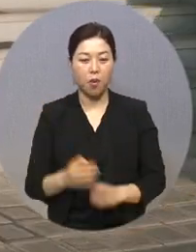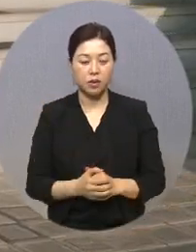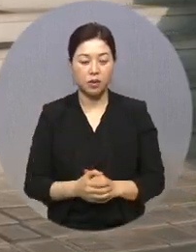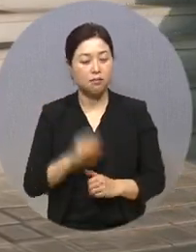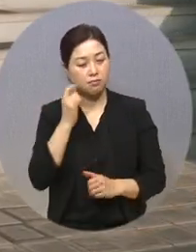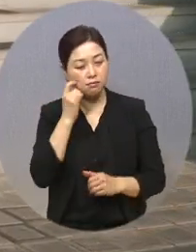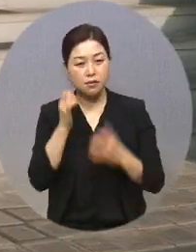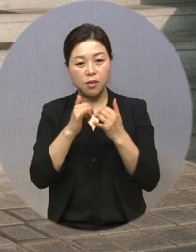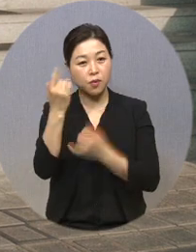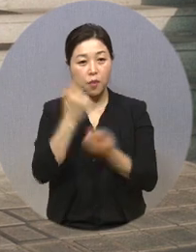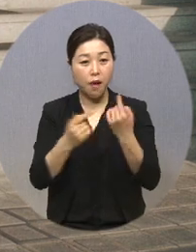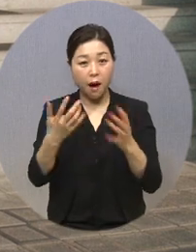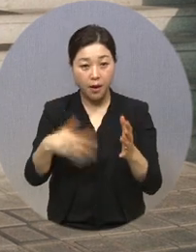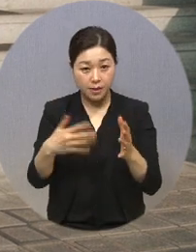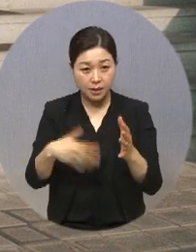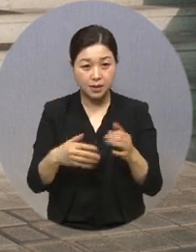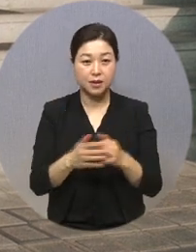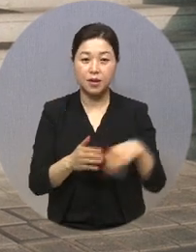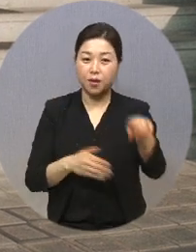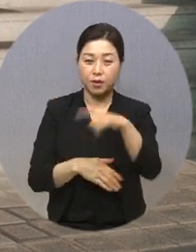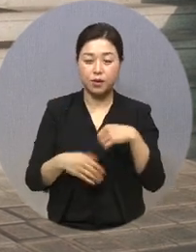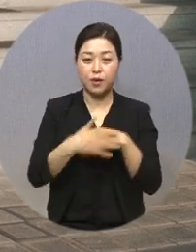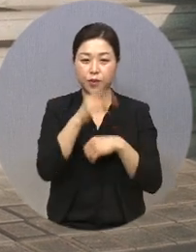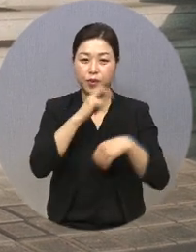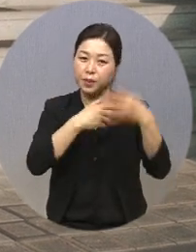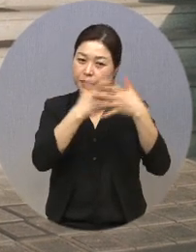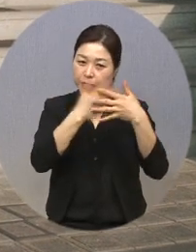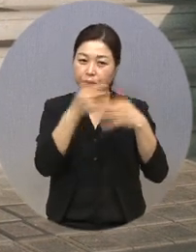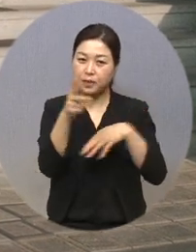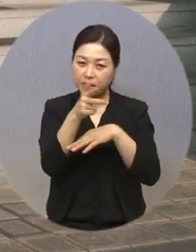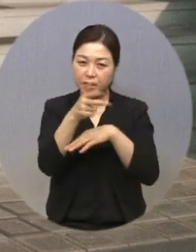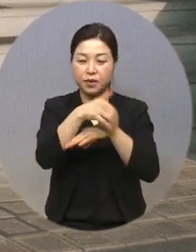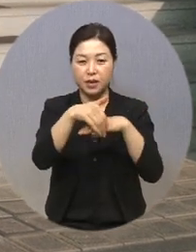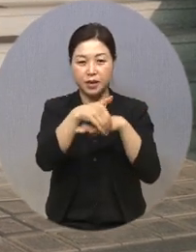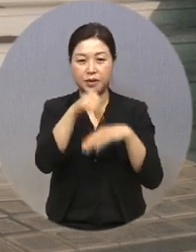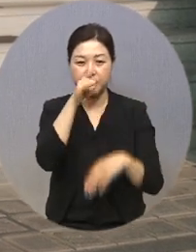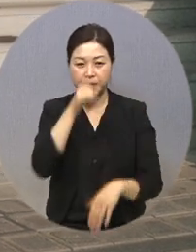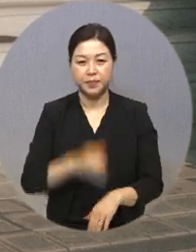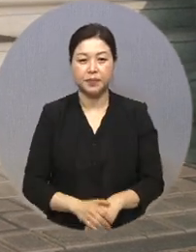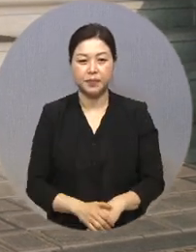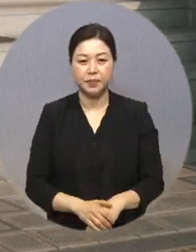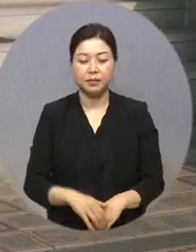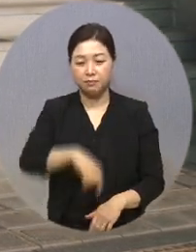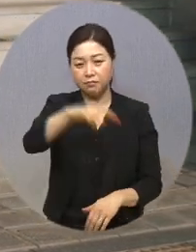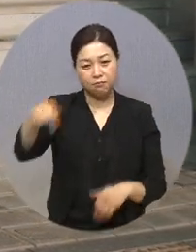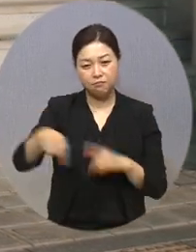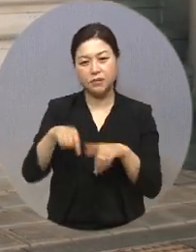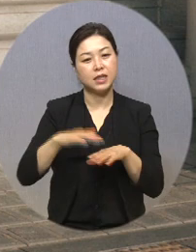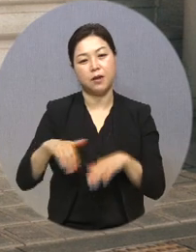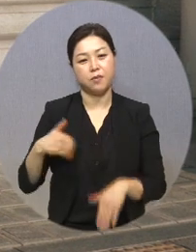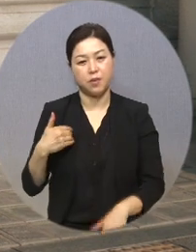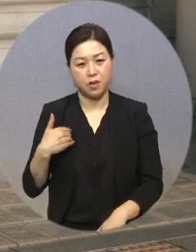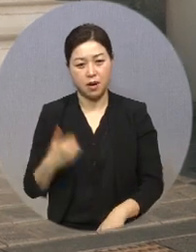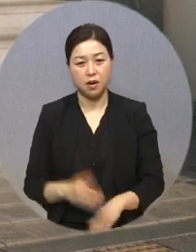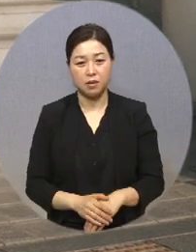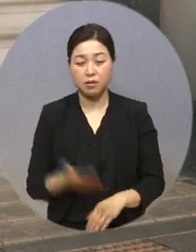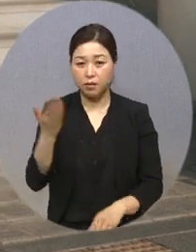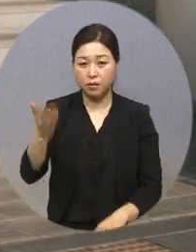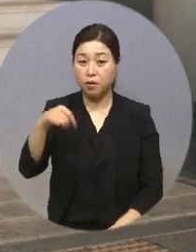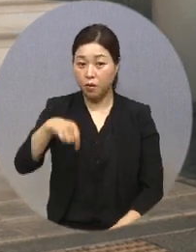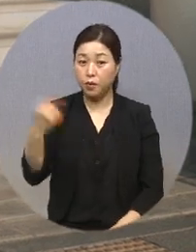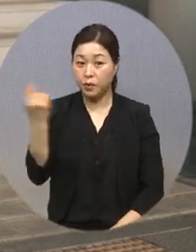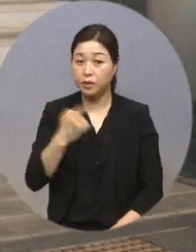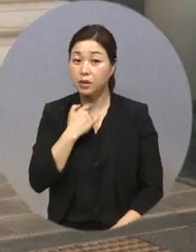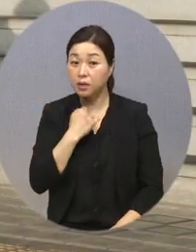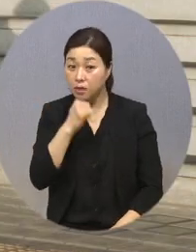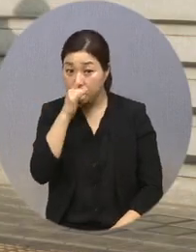일단 저희가 오늘 여기서 뮤직비디오 촬영을 지금 진행을 할 예정입니다. 맞죠? 맞습니다. 그러려면 저희가 또 여기를 근데 잘 모르잖아요, 사실. 그렇죠. 영광 와보신 적 있어요? 제가 진짜